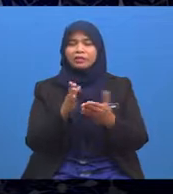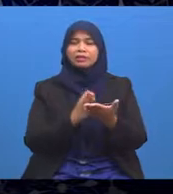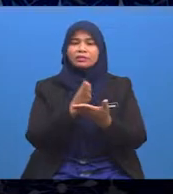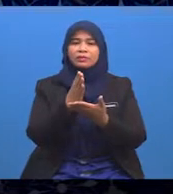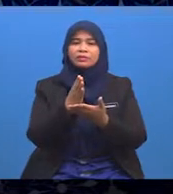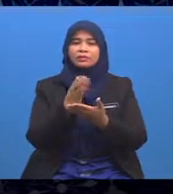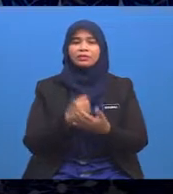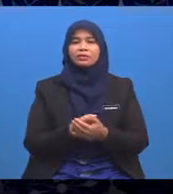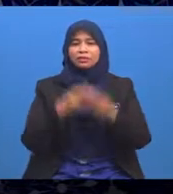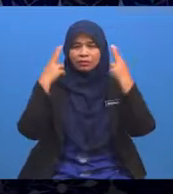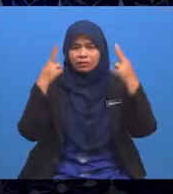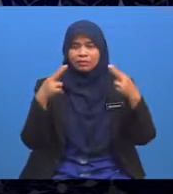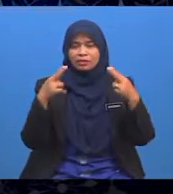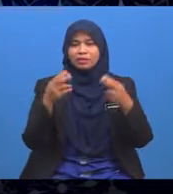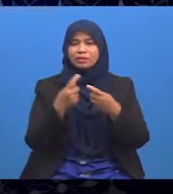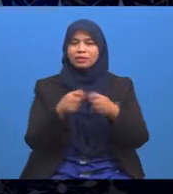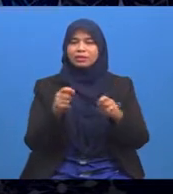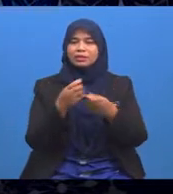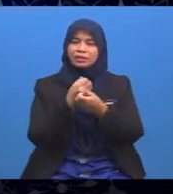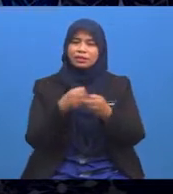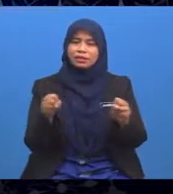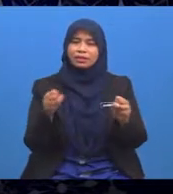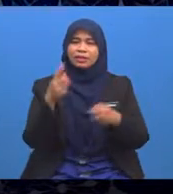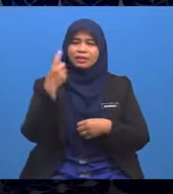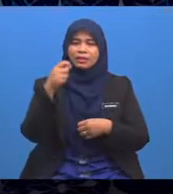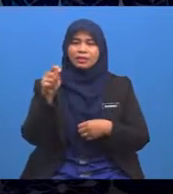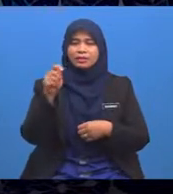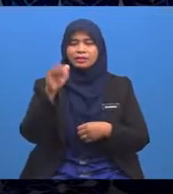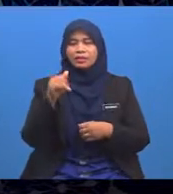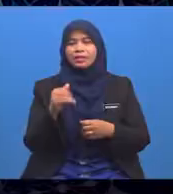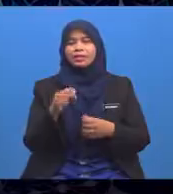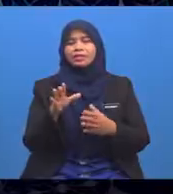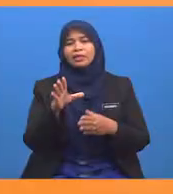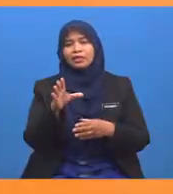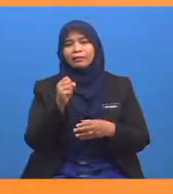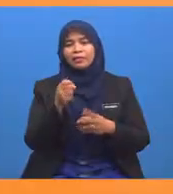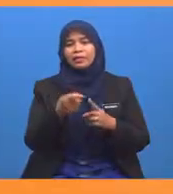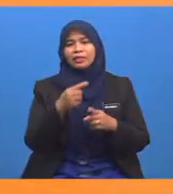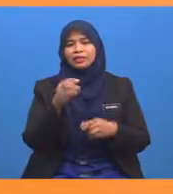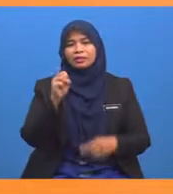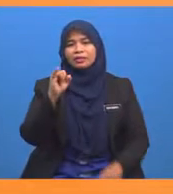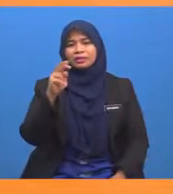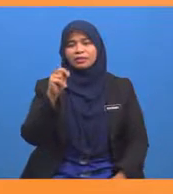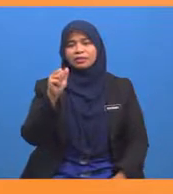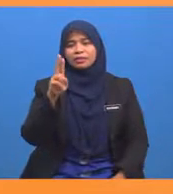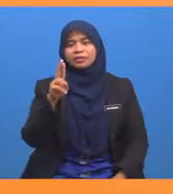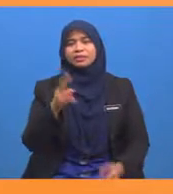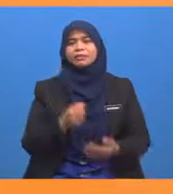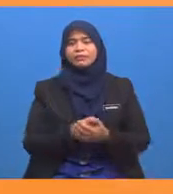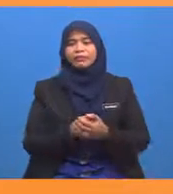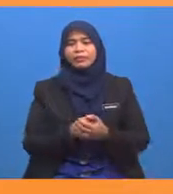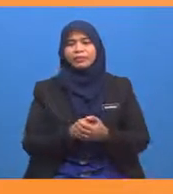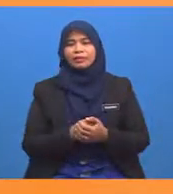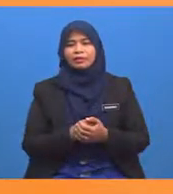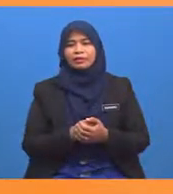mana Ustazah telah menyediakan teks yang dipetik dari Akhbar Sinar Harian berkaitan dengan masjid tertua di